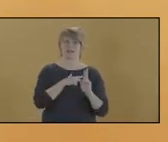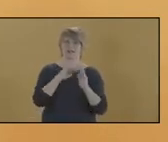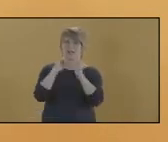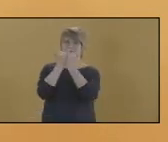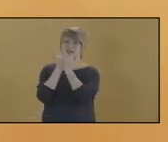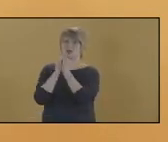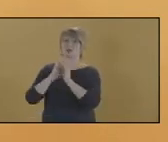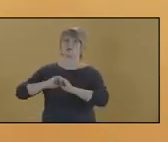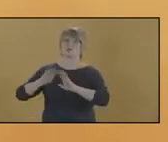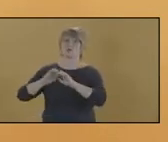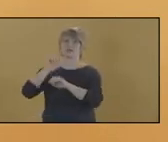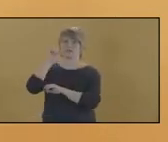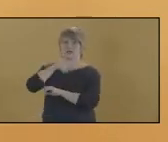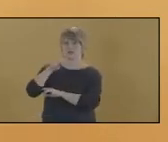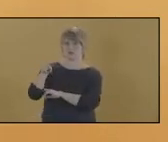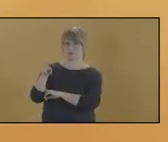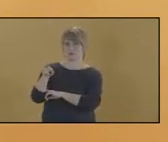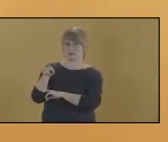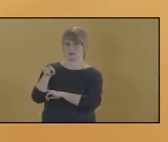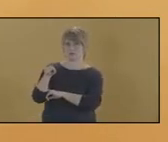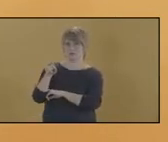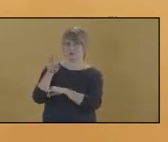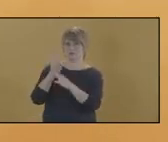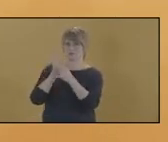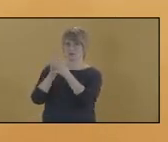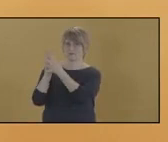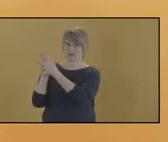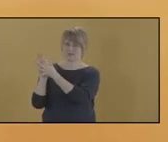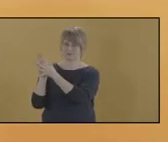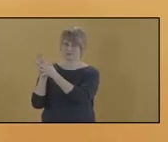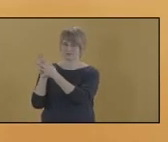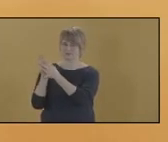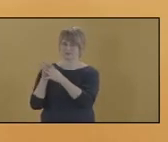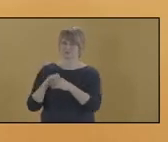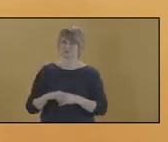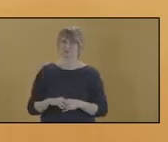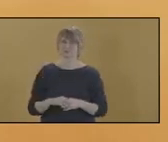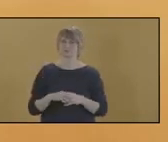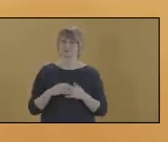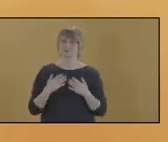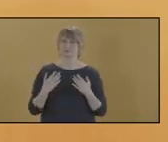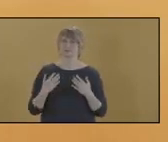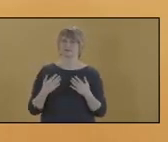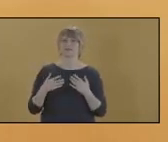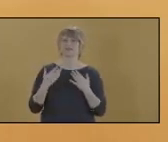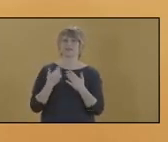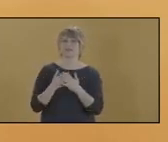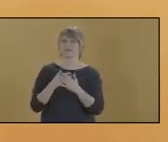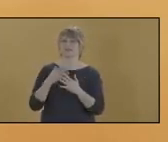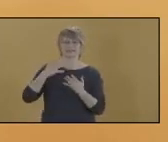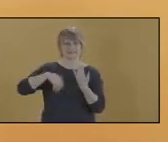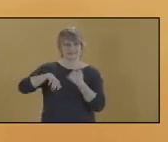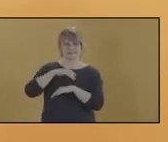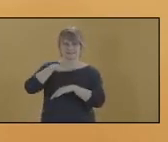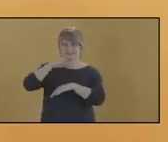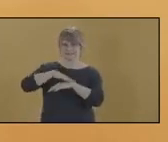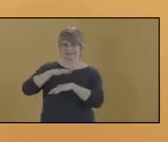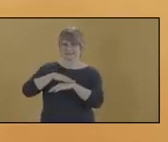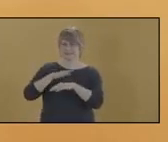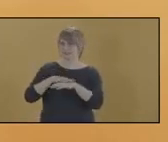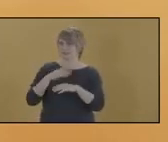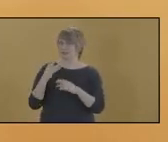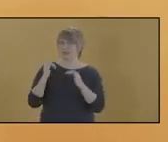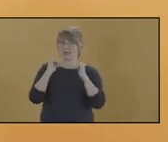und MultiplikatorInnen richtet. Und genau, das heißt also, gerade in Krisenzeiten gewinnen